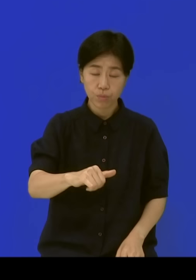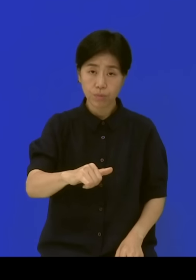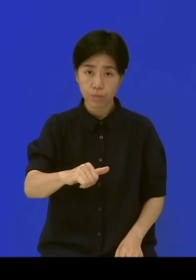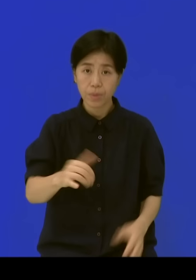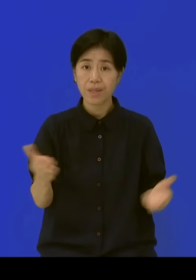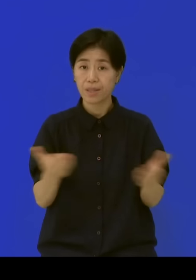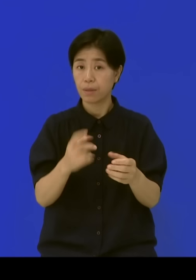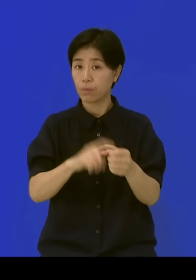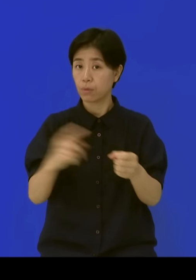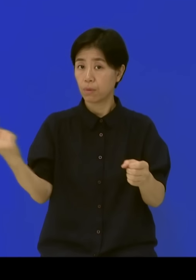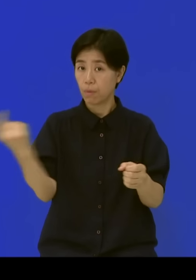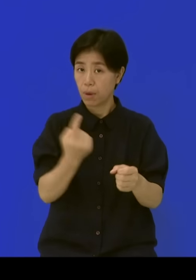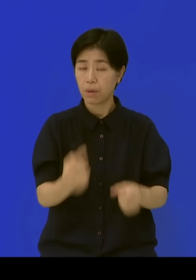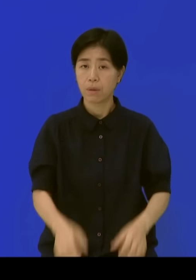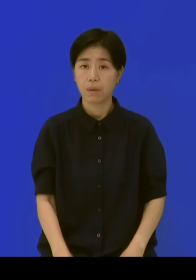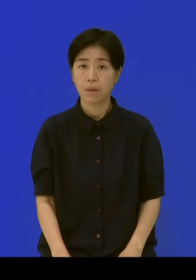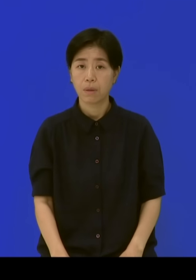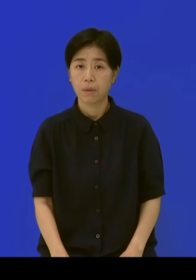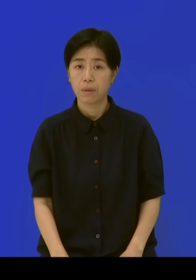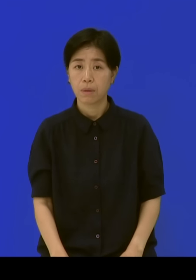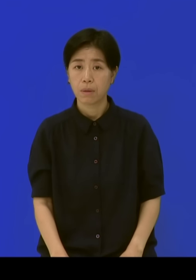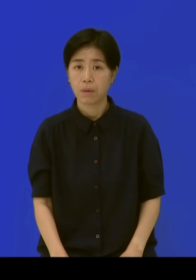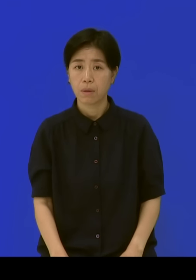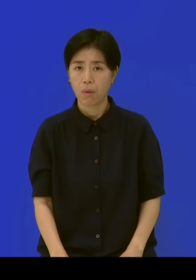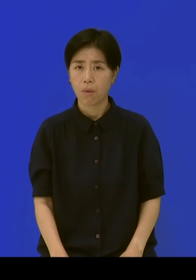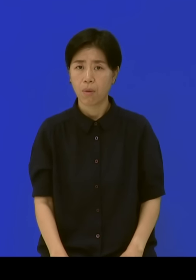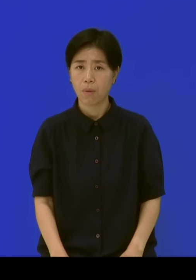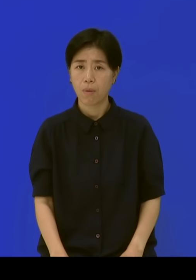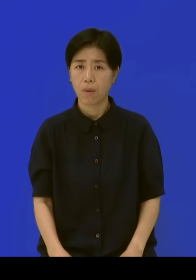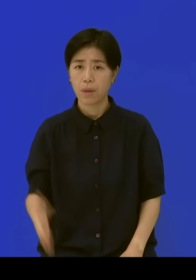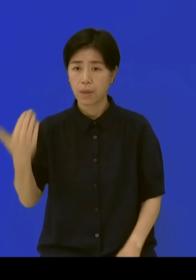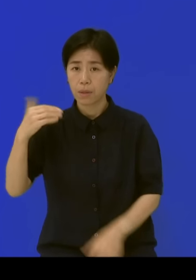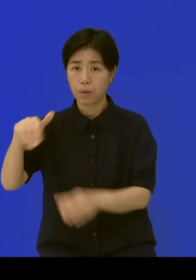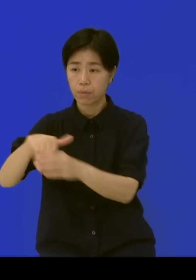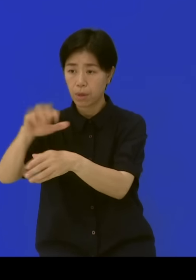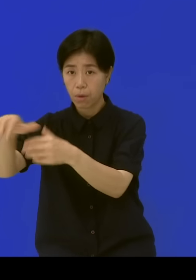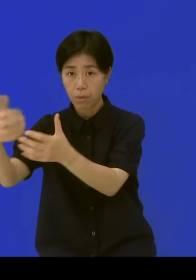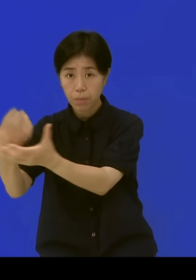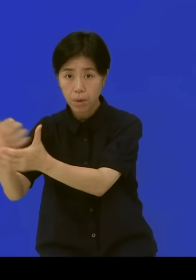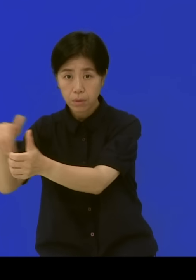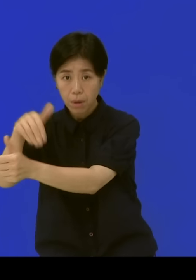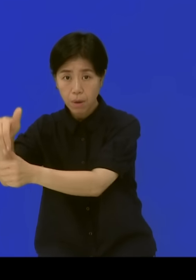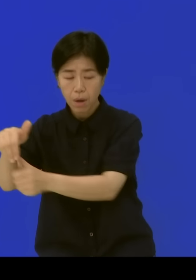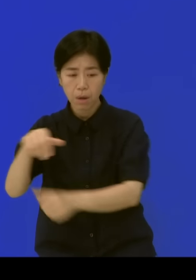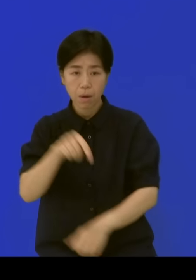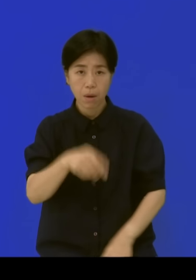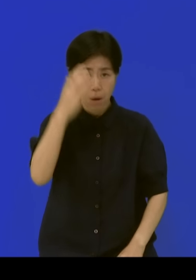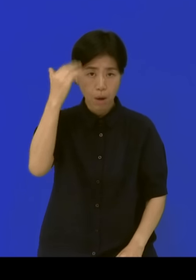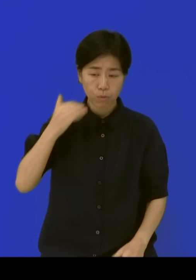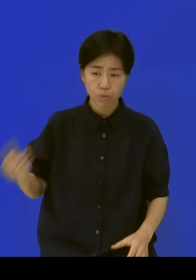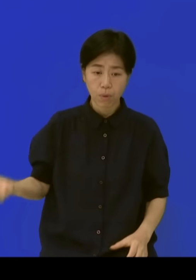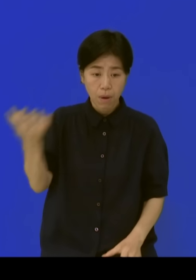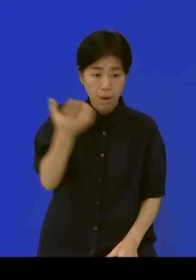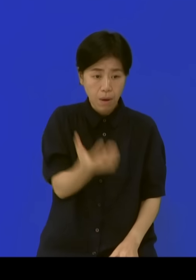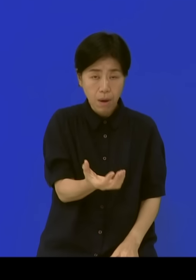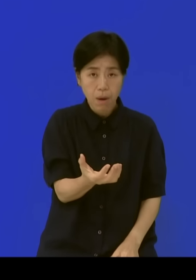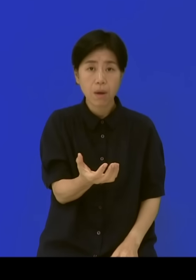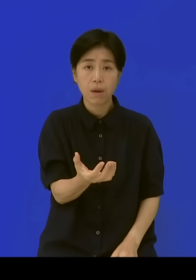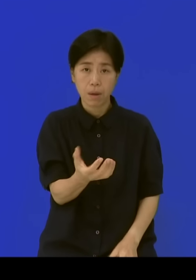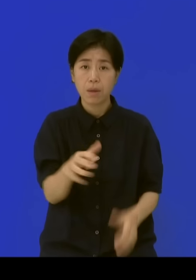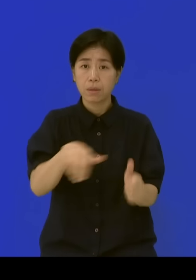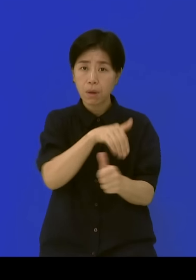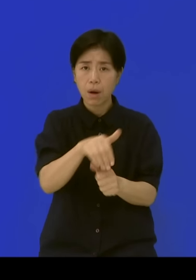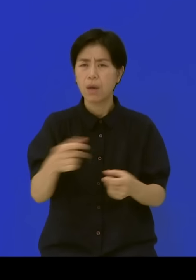오게 된 거죠. 네. 그럼 뭔가 이게 비슷하잖아요. 예. 예를 들면 하루아침에 자기 삶의 터전을 바꿔서 해본 적